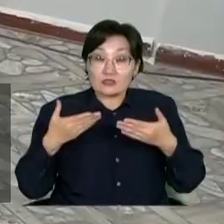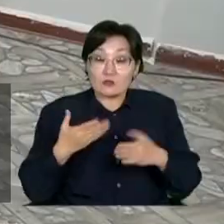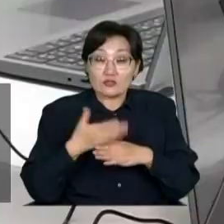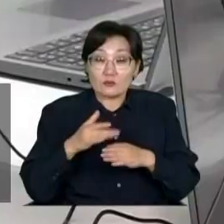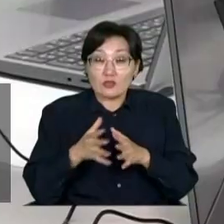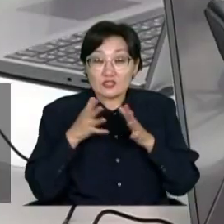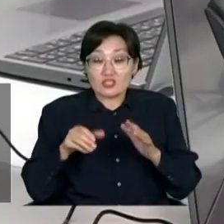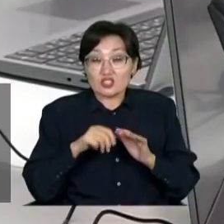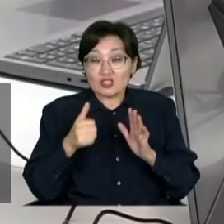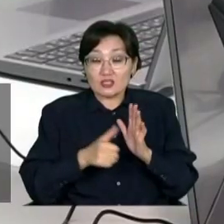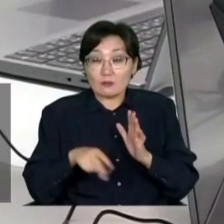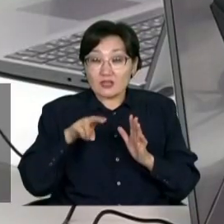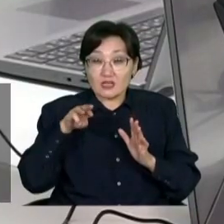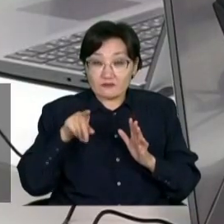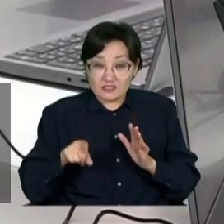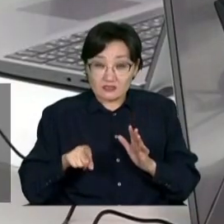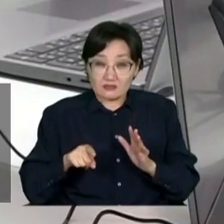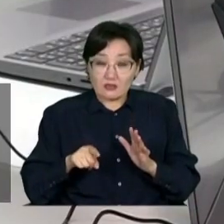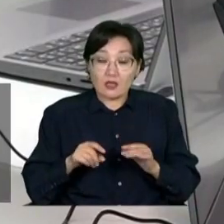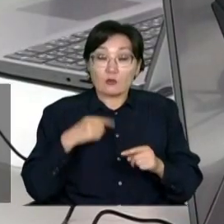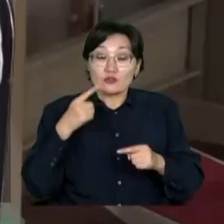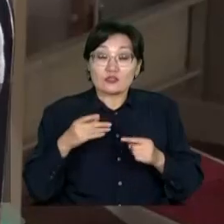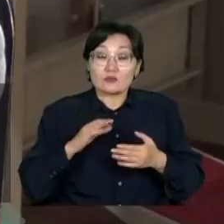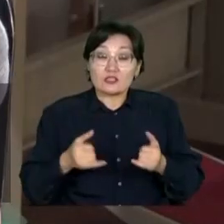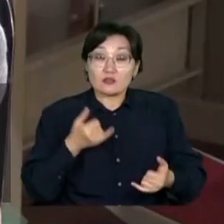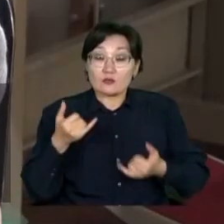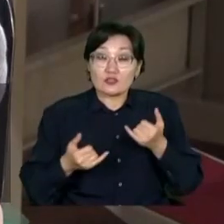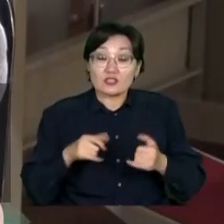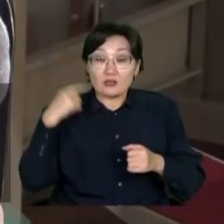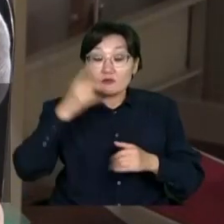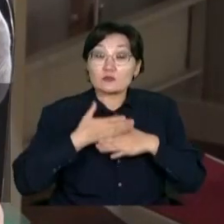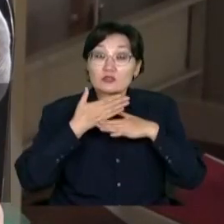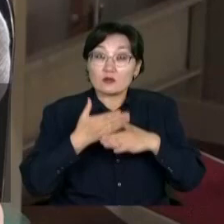выделить более чем 16 миллиардов тенге. Речь идет об услугах индивидуальных